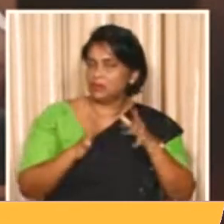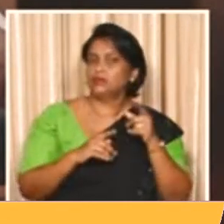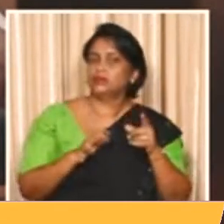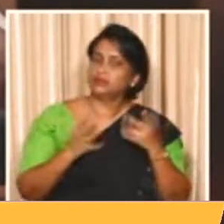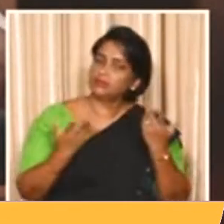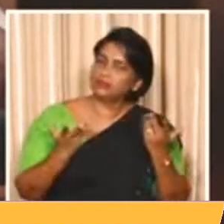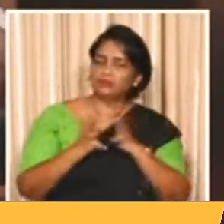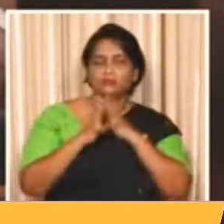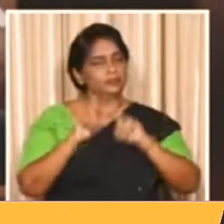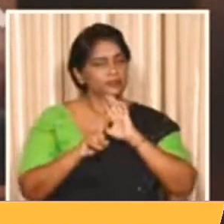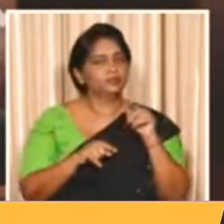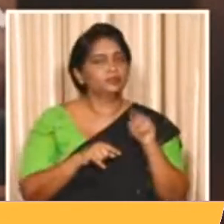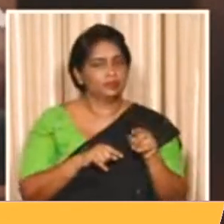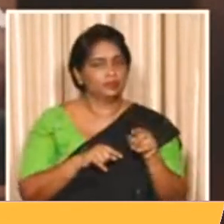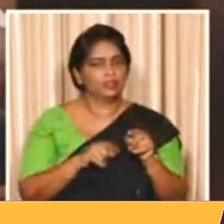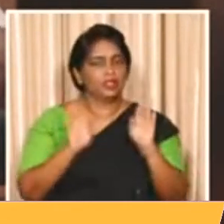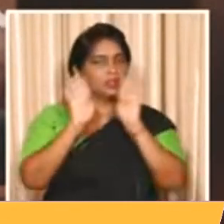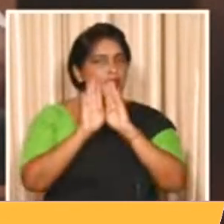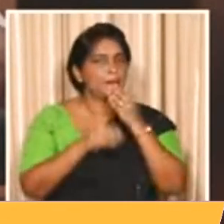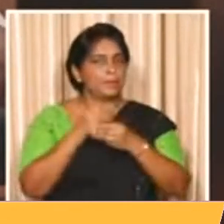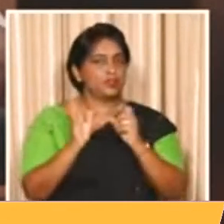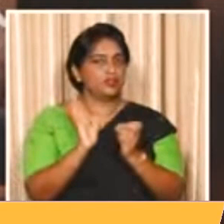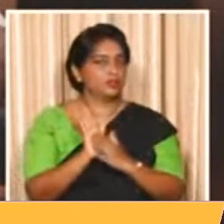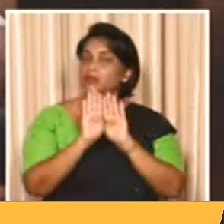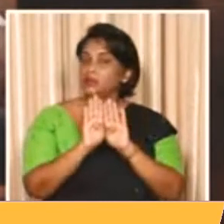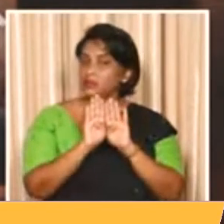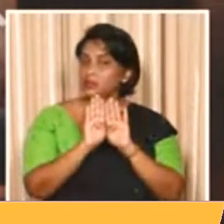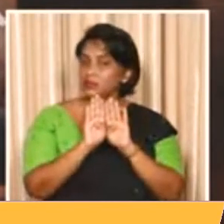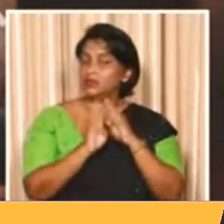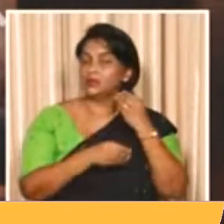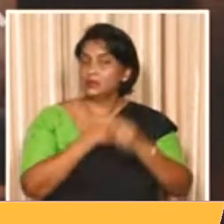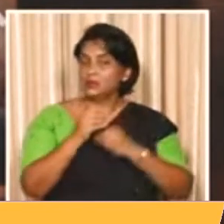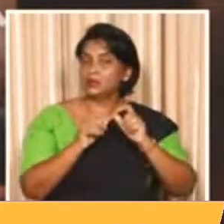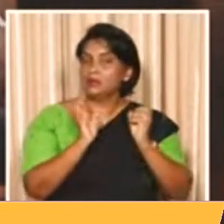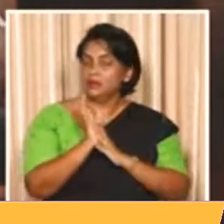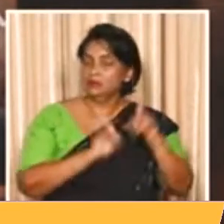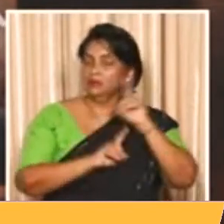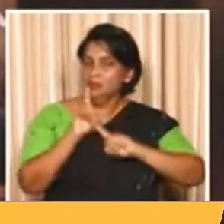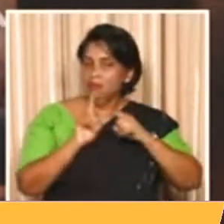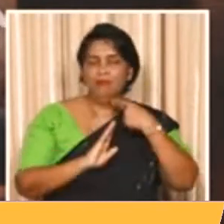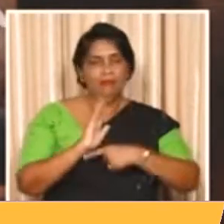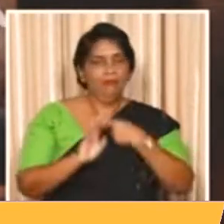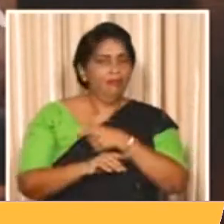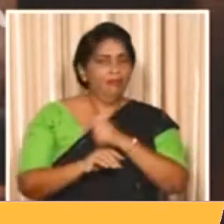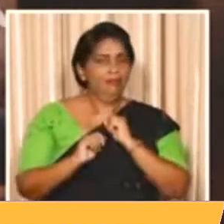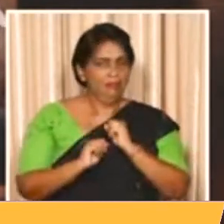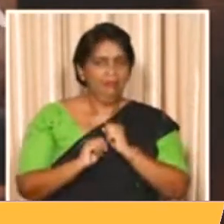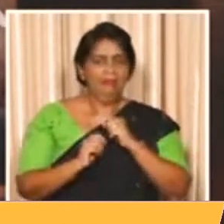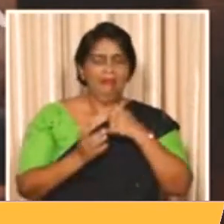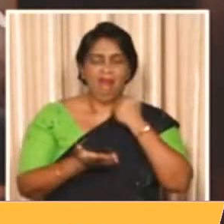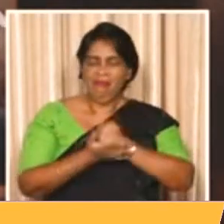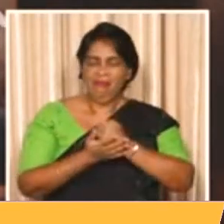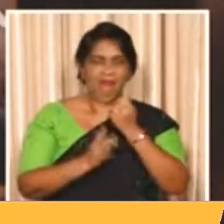නැත්නම් විශාල වශයෙන් කතා කරා SAAC business council එකත් එක්ක නැත්නම් SAAC ව්‍යාපාර සභාවත් එක්ක කතා කළා. ලංකාවේ ඇයි මේ සෙන්ට්‍රල් බැංක්